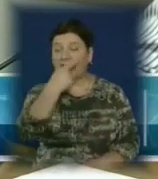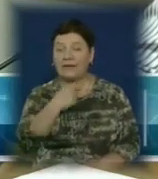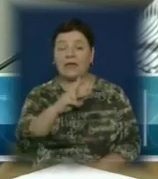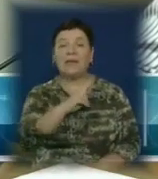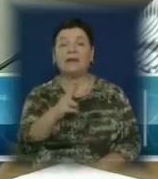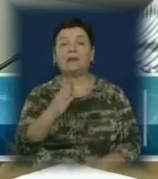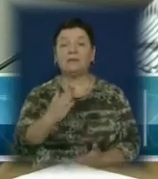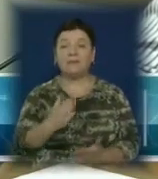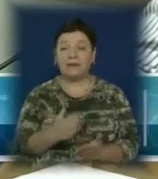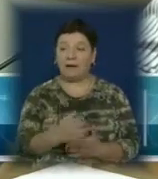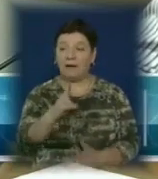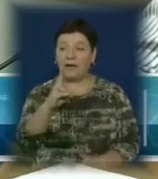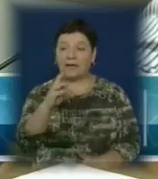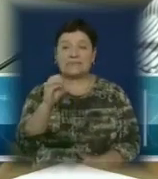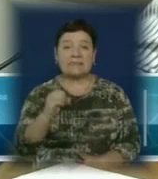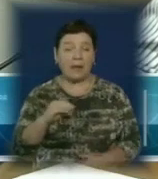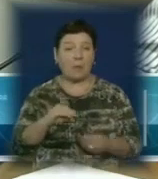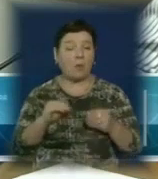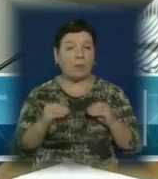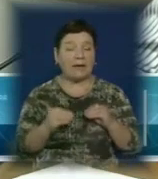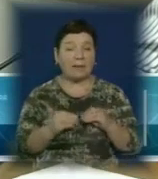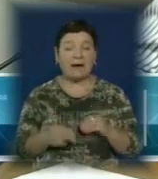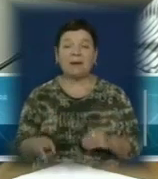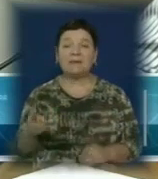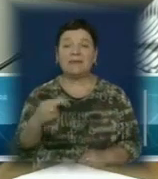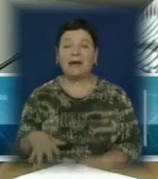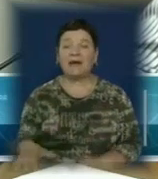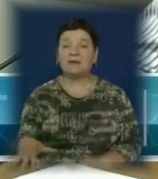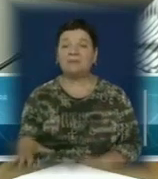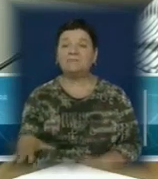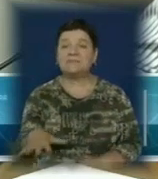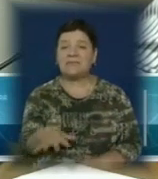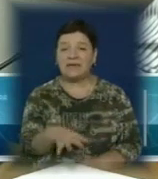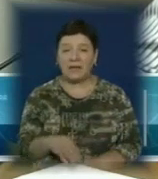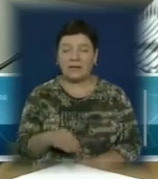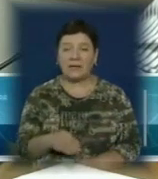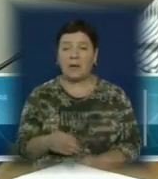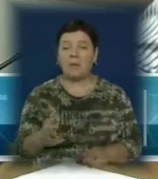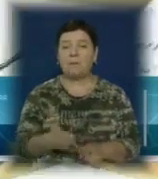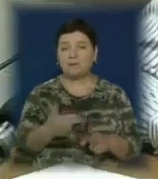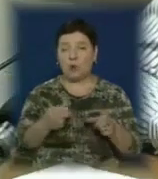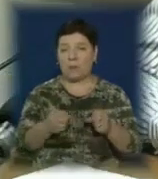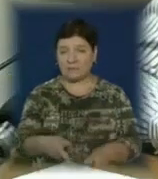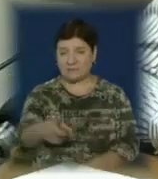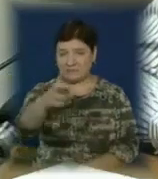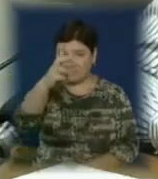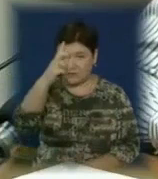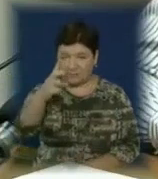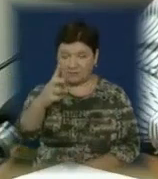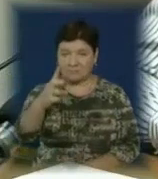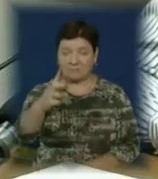є, це проблема для всієї, це проблема для безпеки держави нашої. Можемо взяти